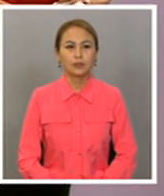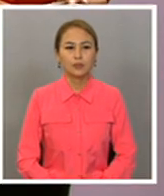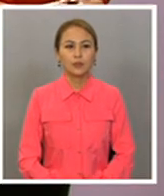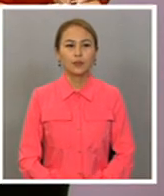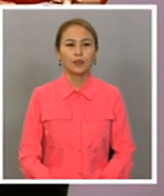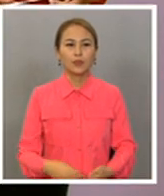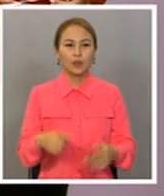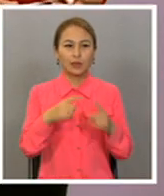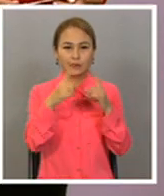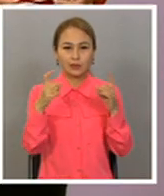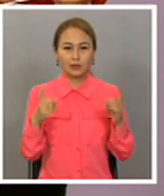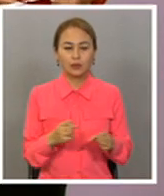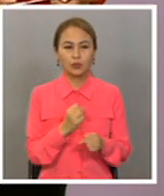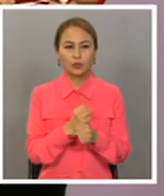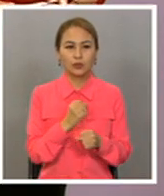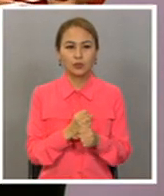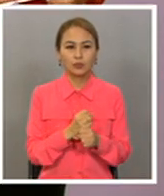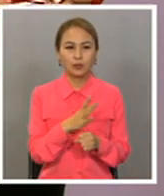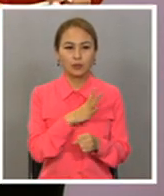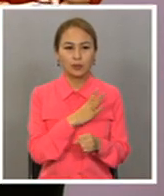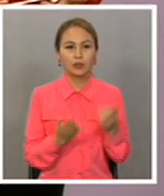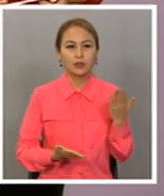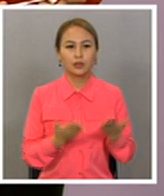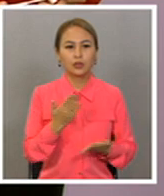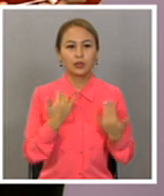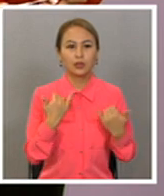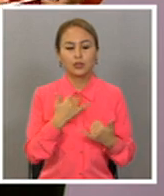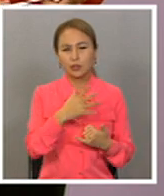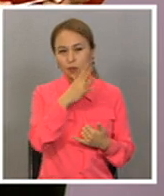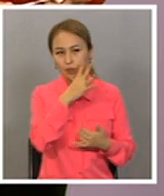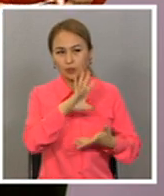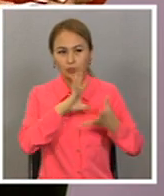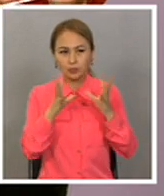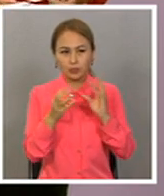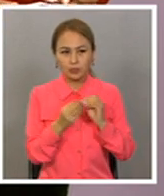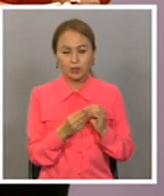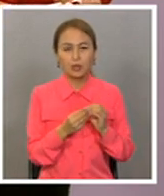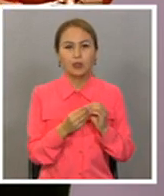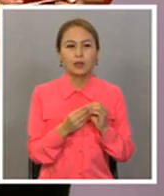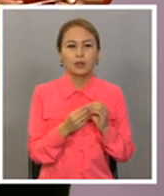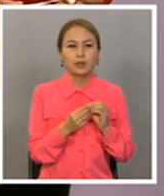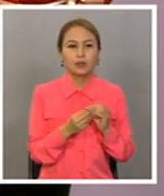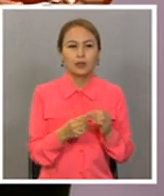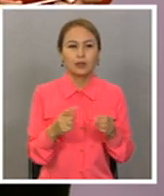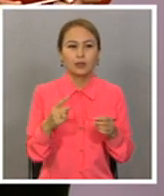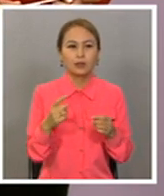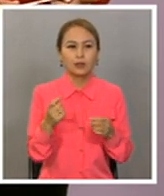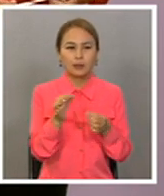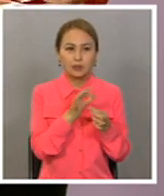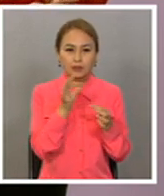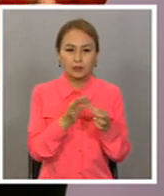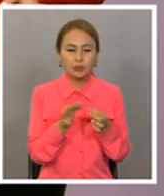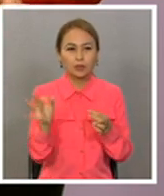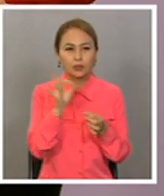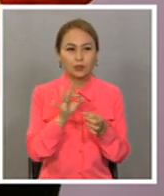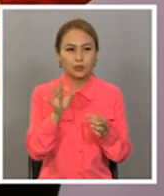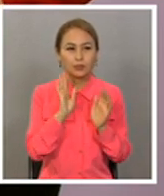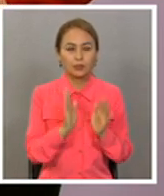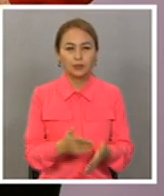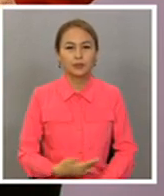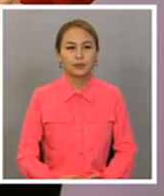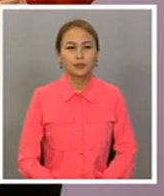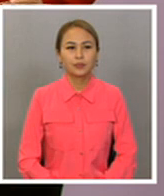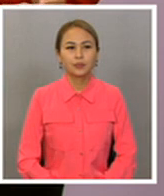Кестеле өнері бейнеленген. Ендеше қазіргі оқығалы отырған мәтініміз кестеле өнері туралы